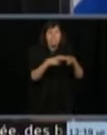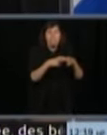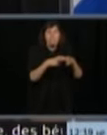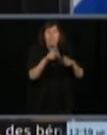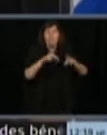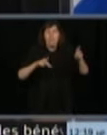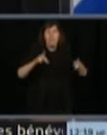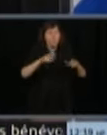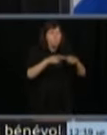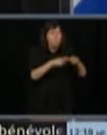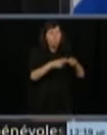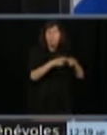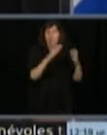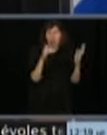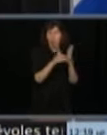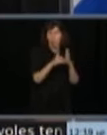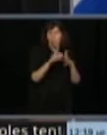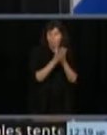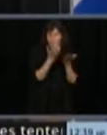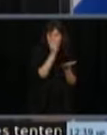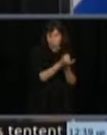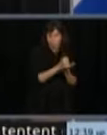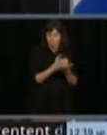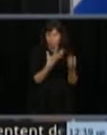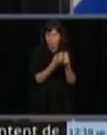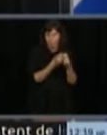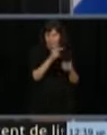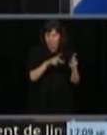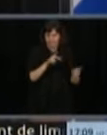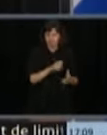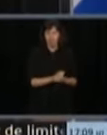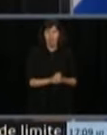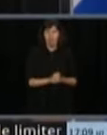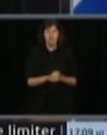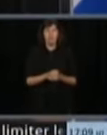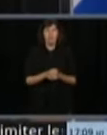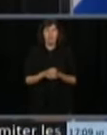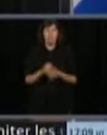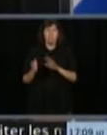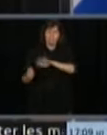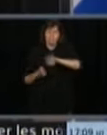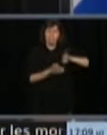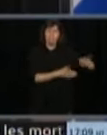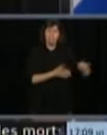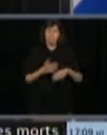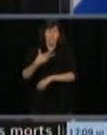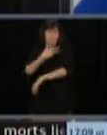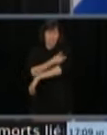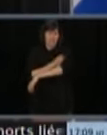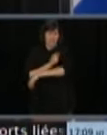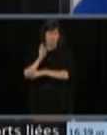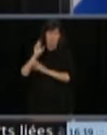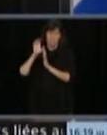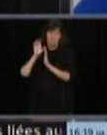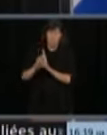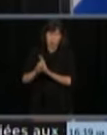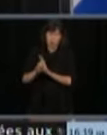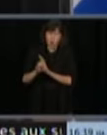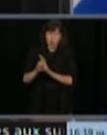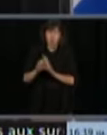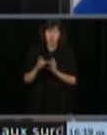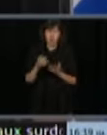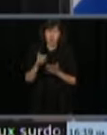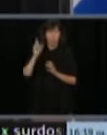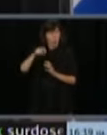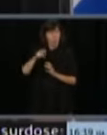contre, quand on parle d'obliger la vaccination sous peine de ne pas pouvoir travailler, ça, je pense que